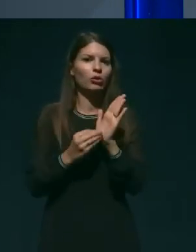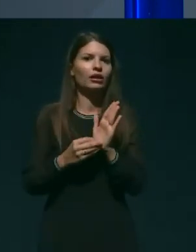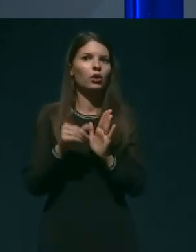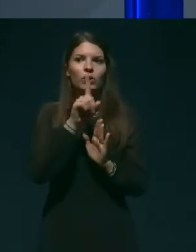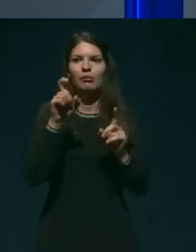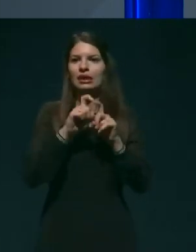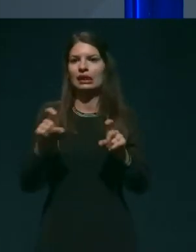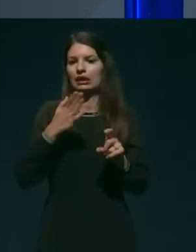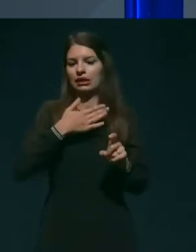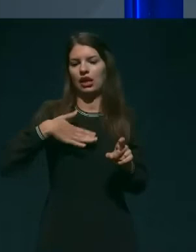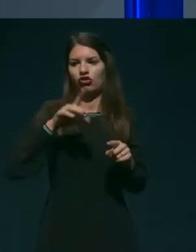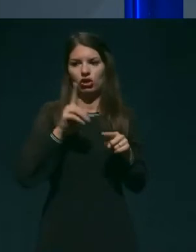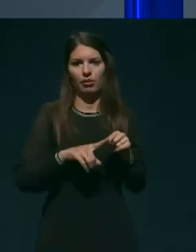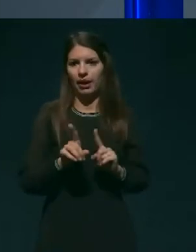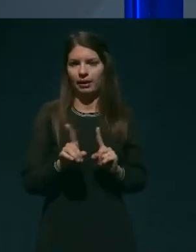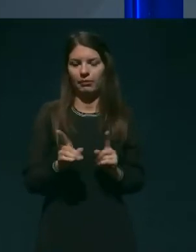napake.